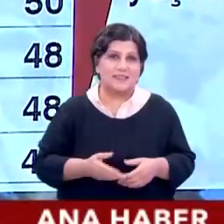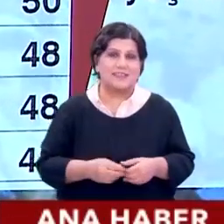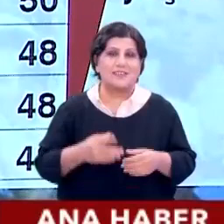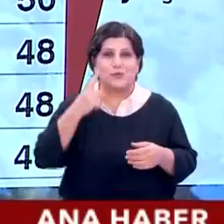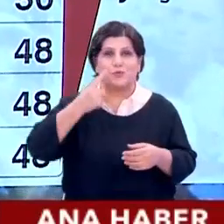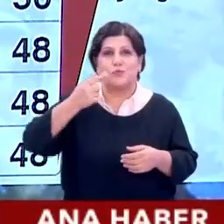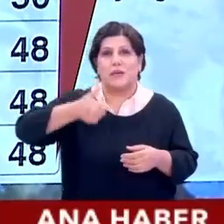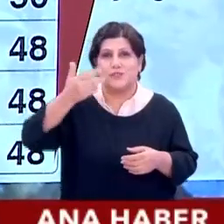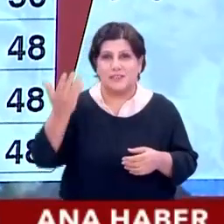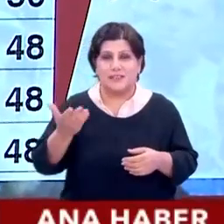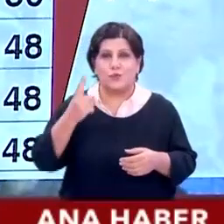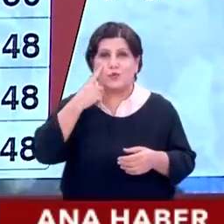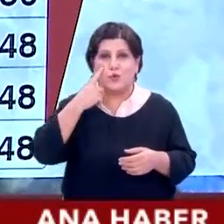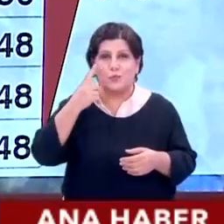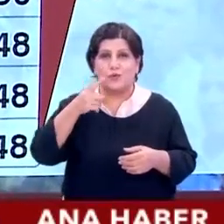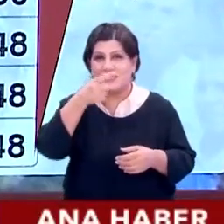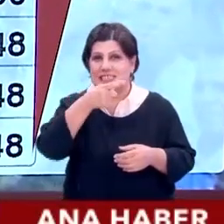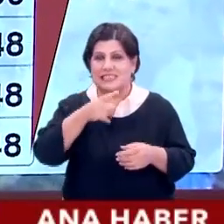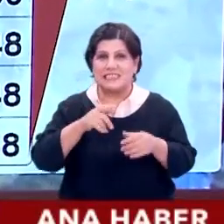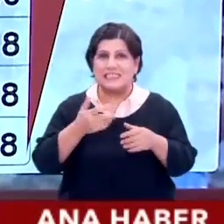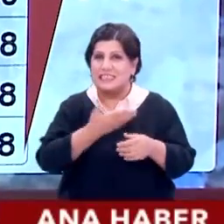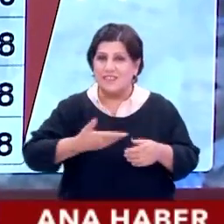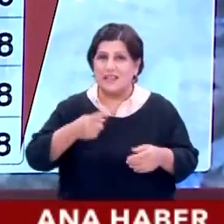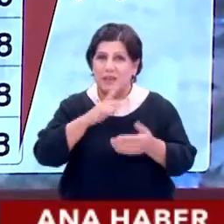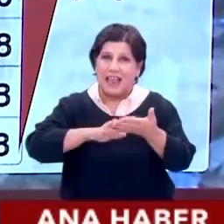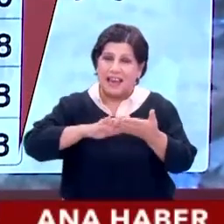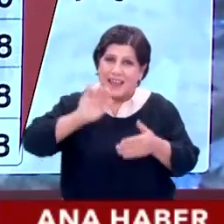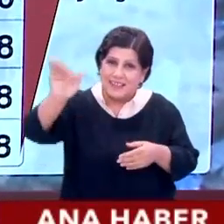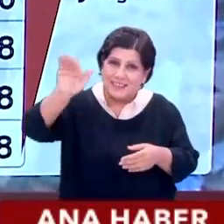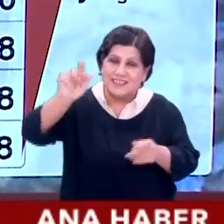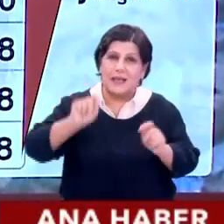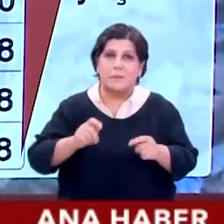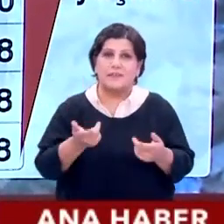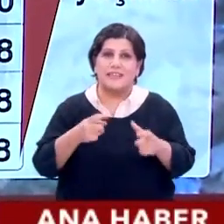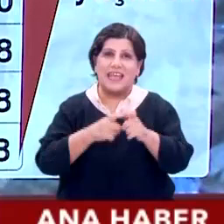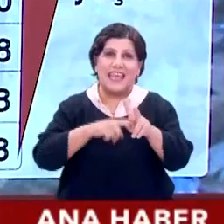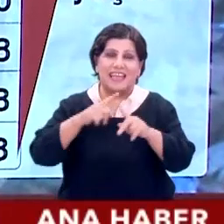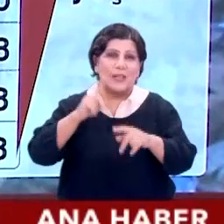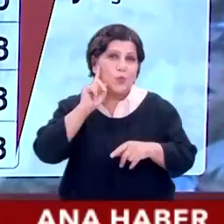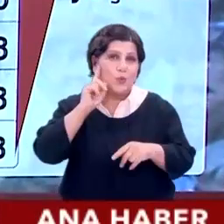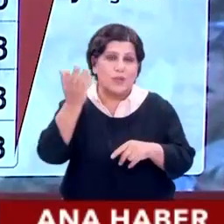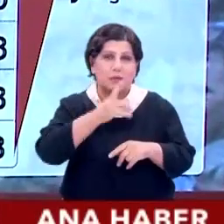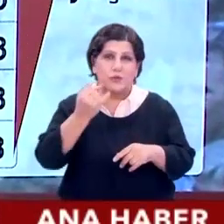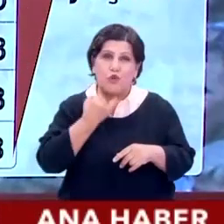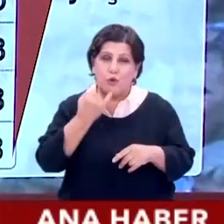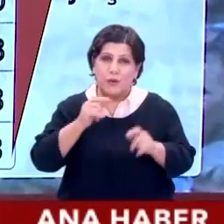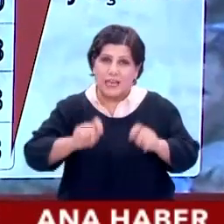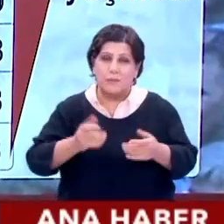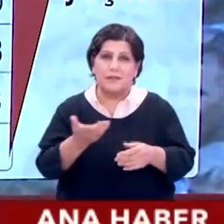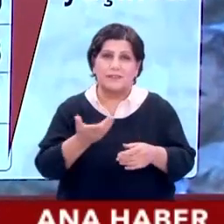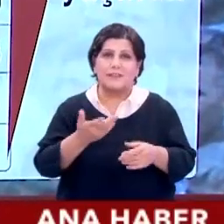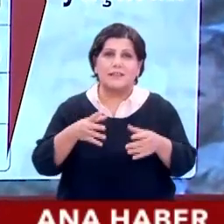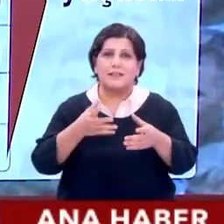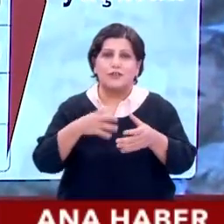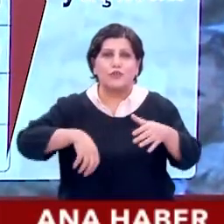Cumhurbaşkanı hükümet sizi seviyor bir el atıverirler biz bu kadar el attık eyt'li ünlüler bir torpil yapın topçusu